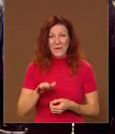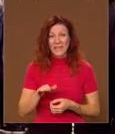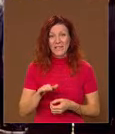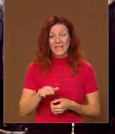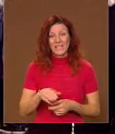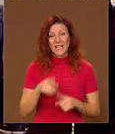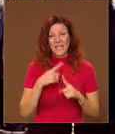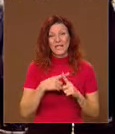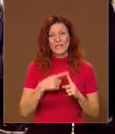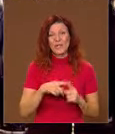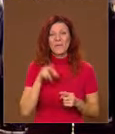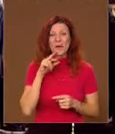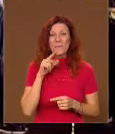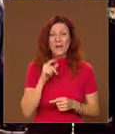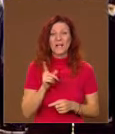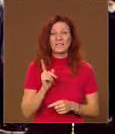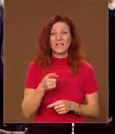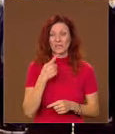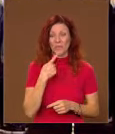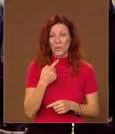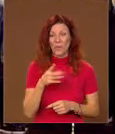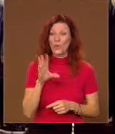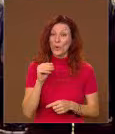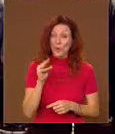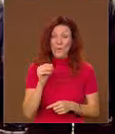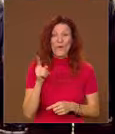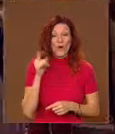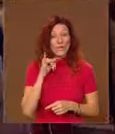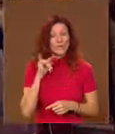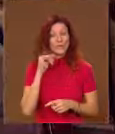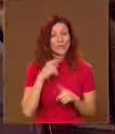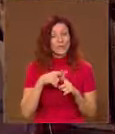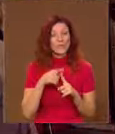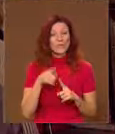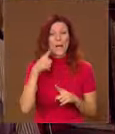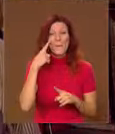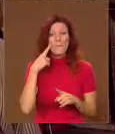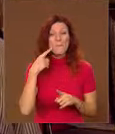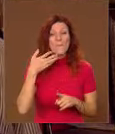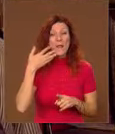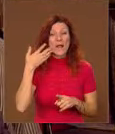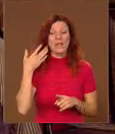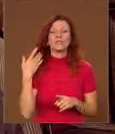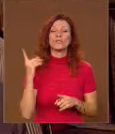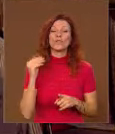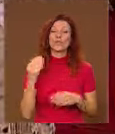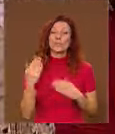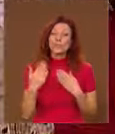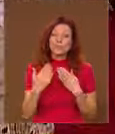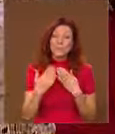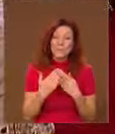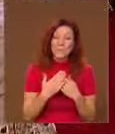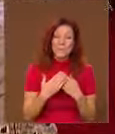Христови братия, за които говори той, младенците, които стоят близо до